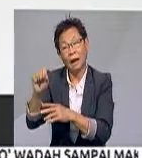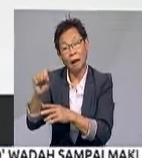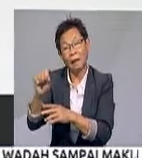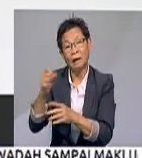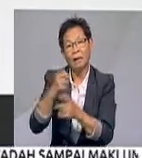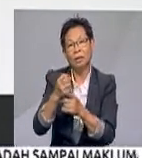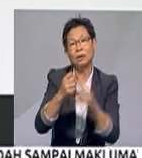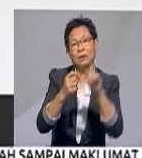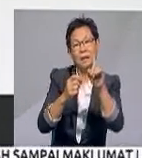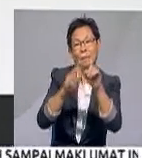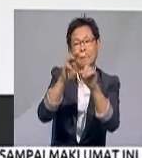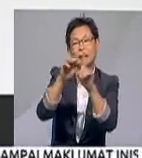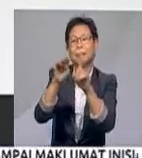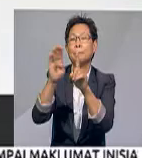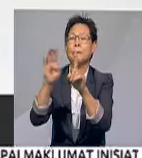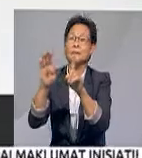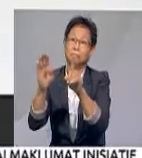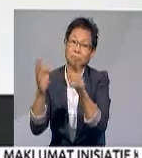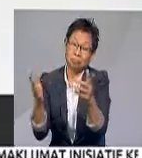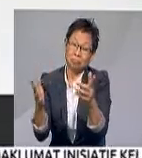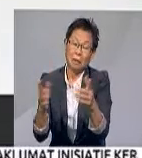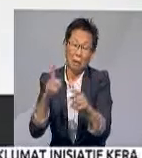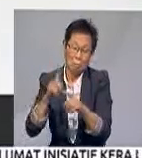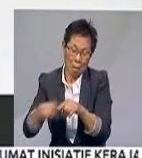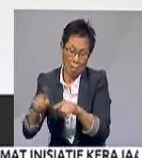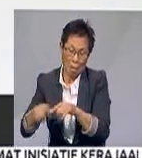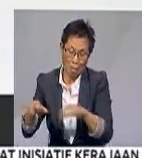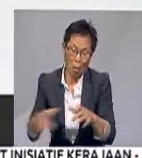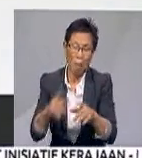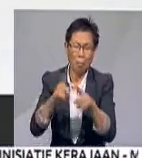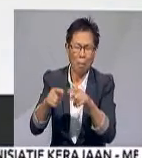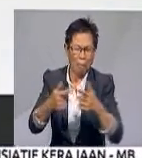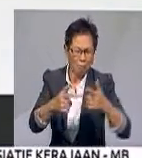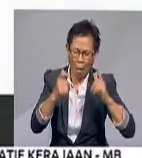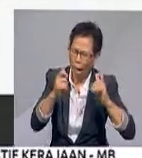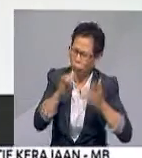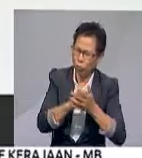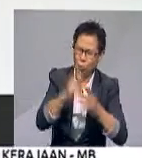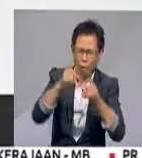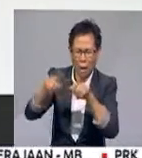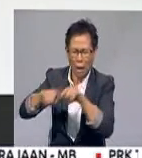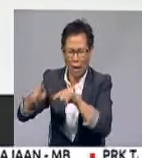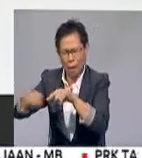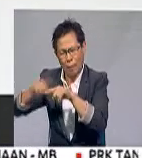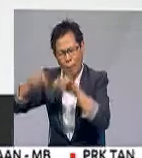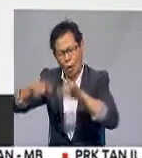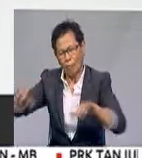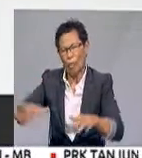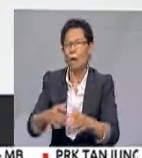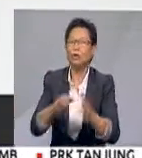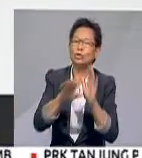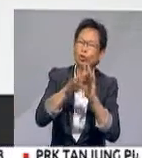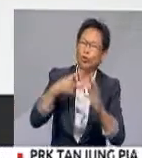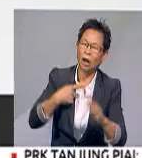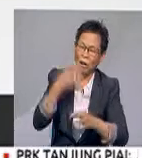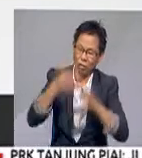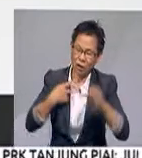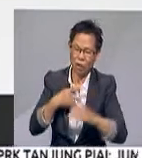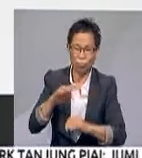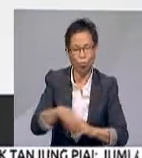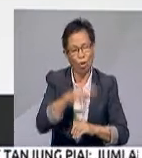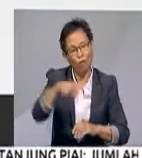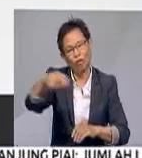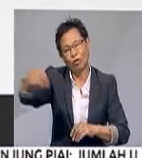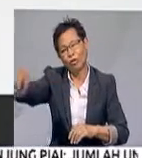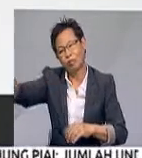1 gigabit per saat. Dan macam-macam boleh buat dengan dengan kelajuan begitulah. Kalau kita pergi travel sebagai contohnya, kalau kita bergerak,